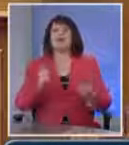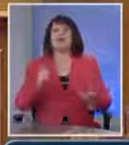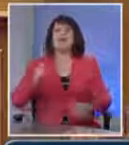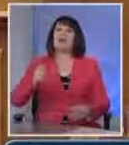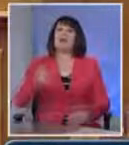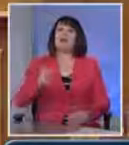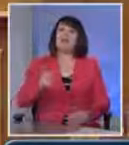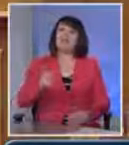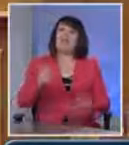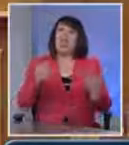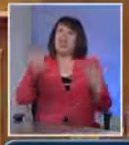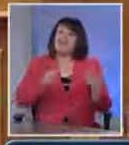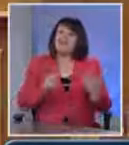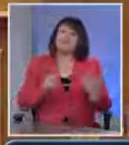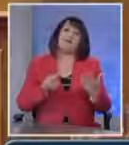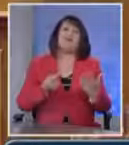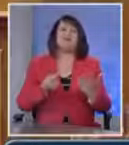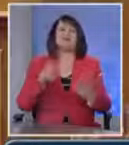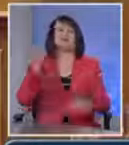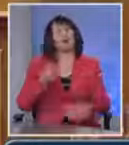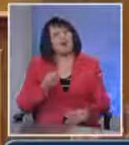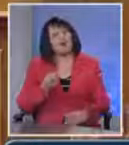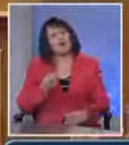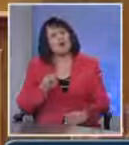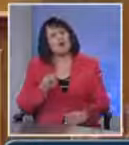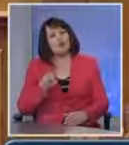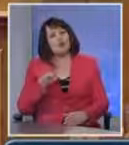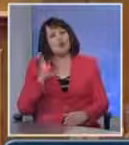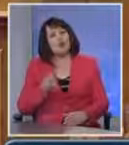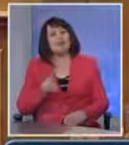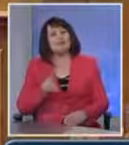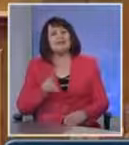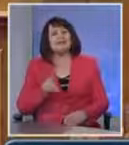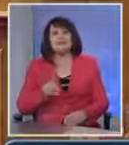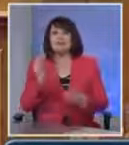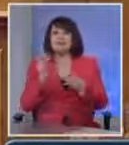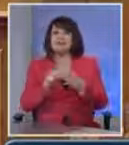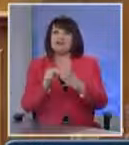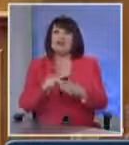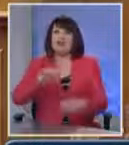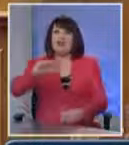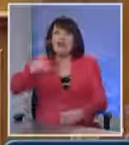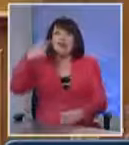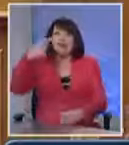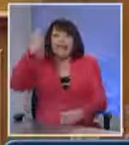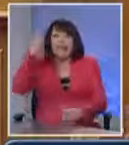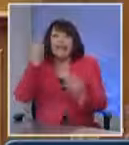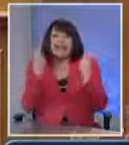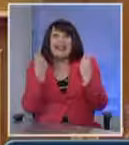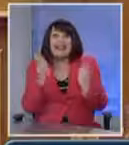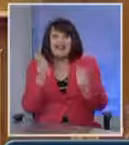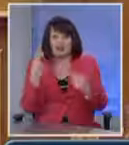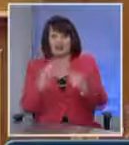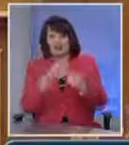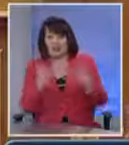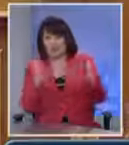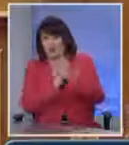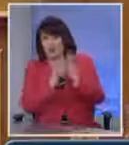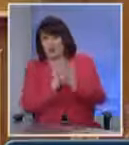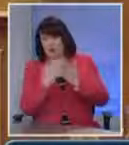με 6,5 και τώρα ψήφος στην Αλφα Λυκείου. Ψήφος στην Αλφα Λυκείου. Δοξάστε μας, ψηφίστε